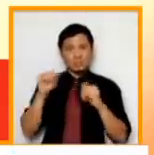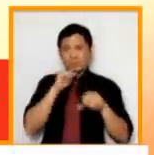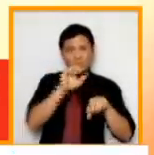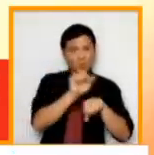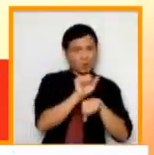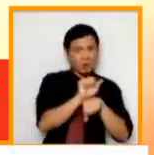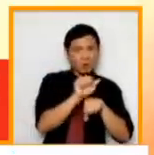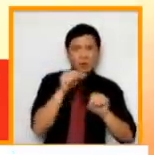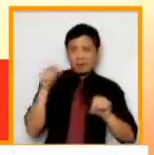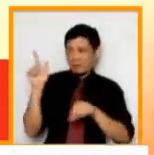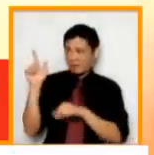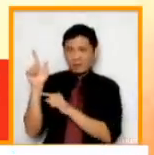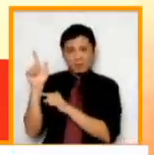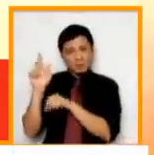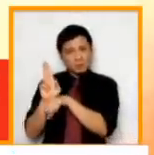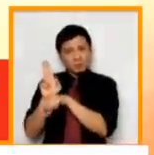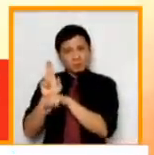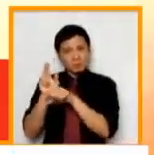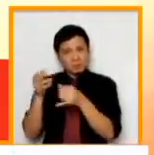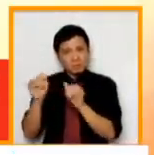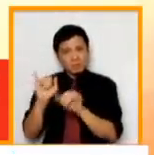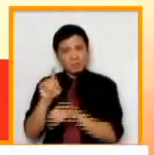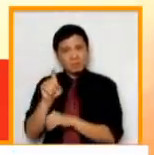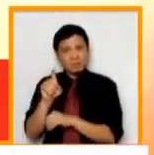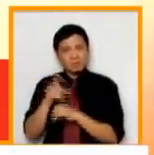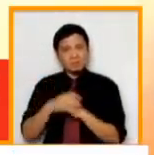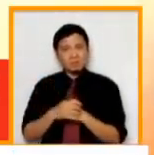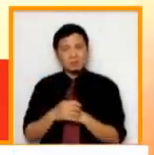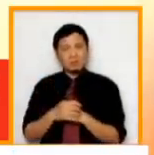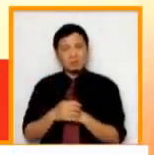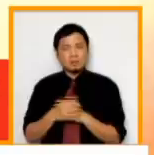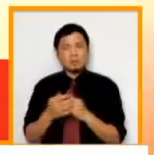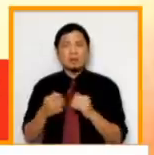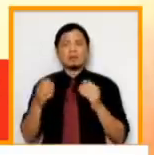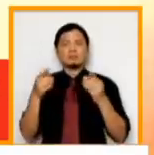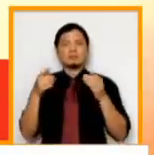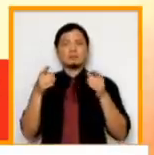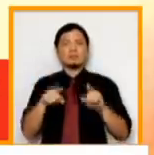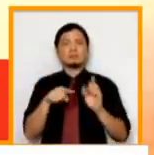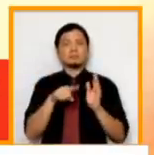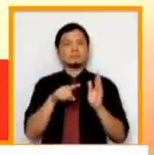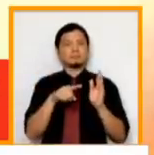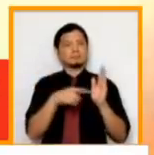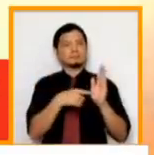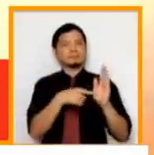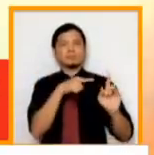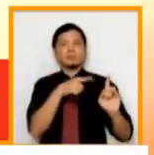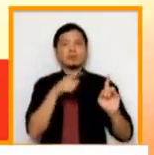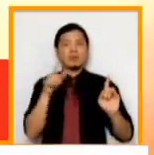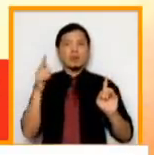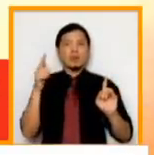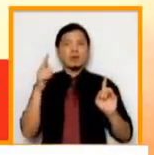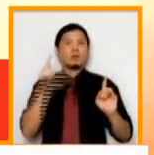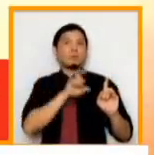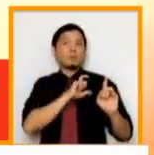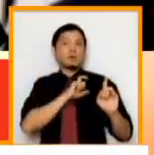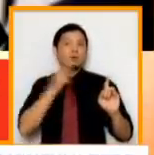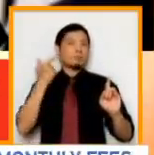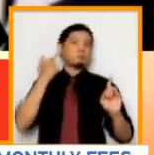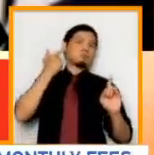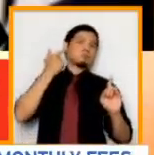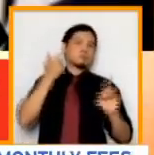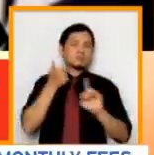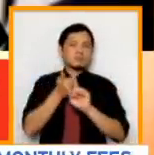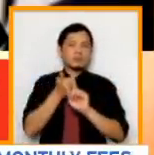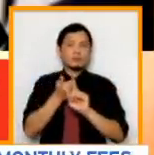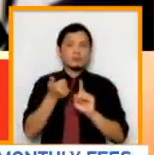na inakalang nabaril ng sarili, yung pala napikon sa bunong braso ba, General? Alam mo, Igan, pulis naman tayo